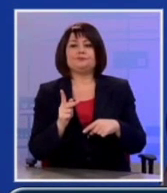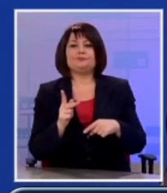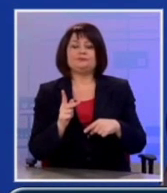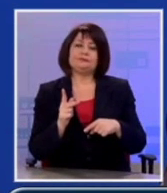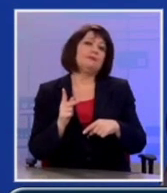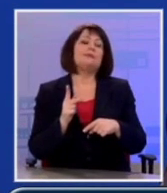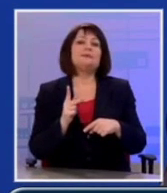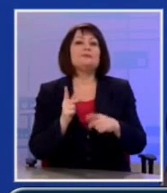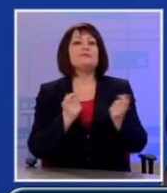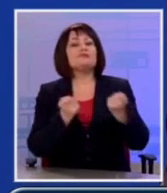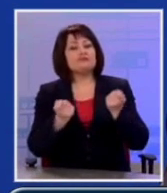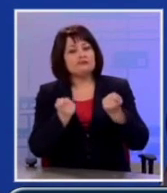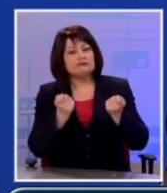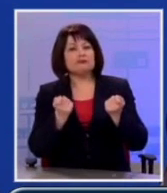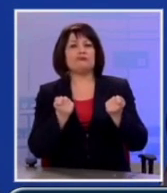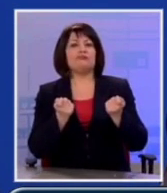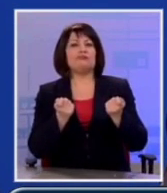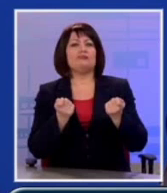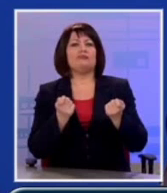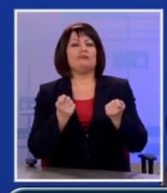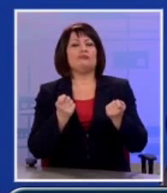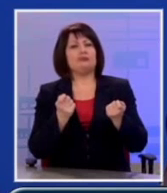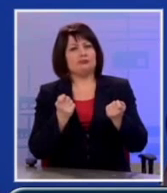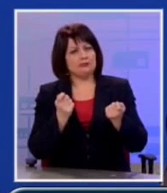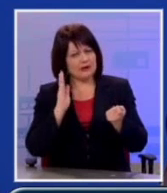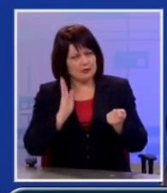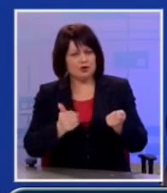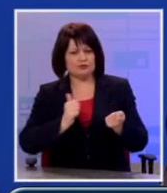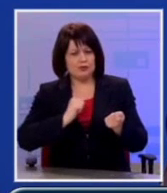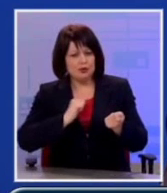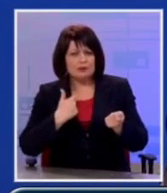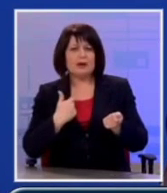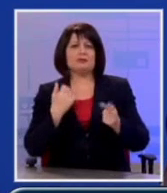για την χειραφέτηση και για την πραγματική